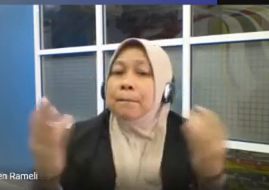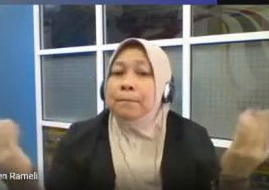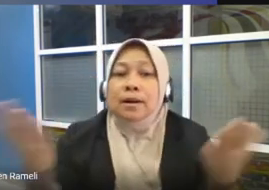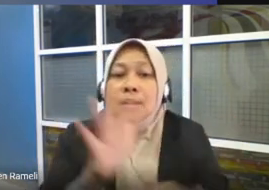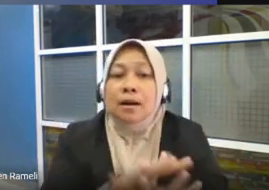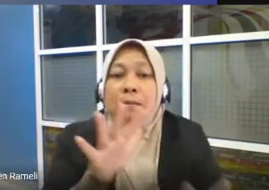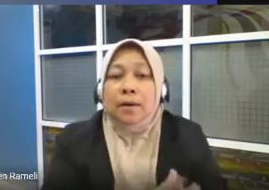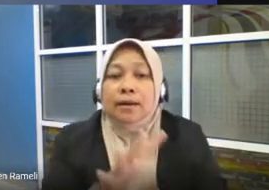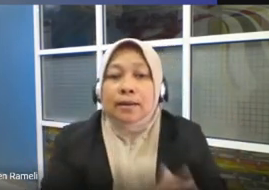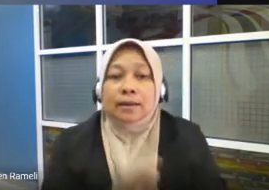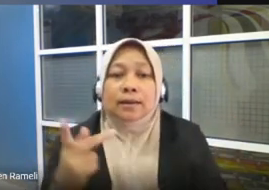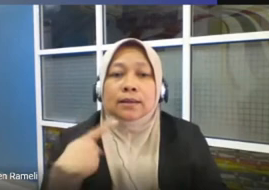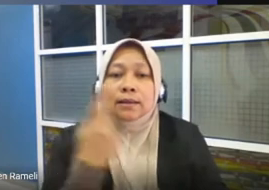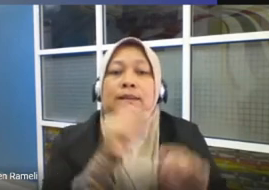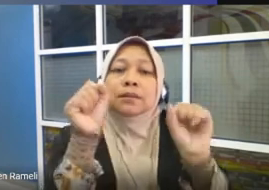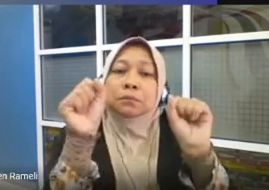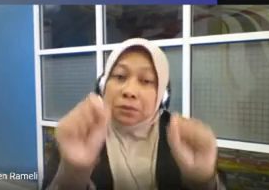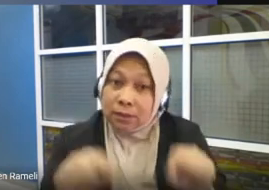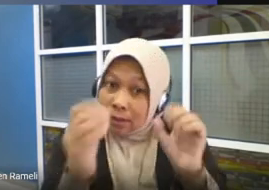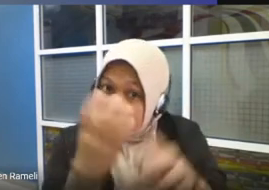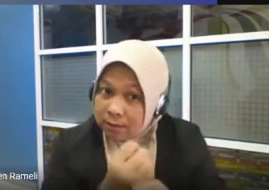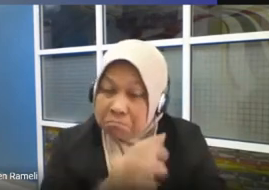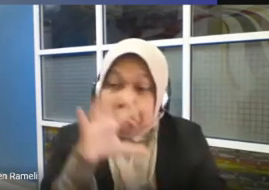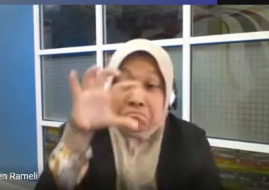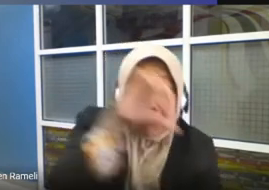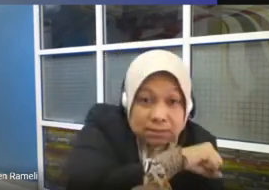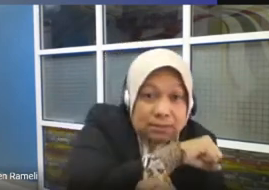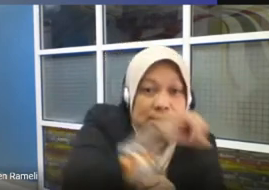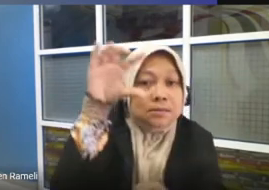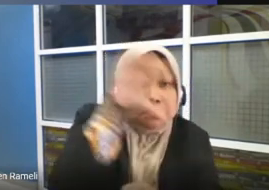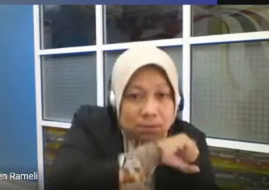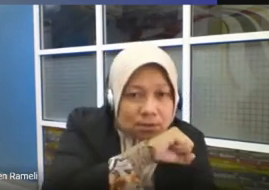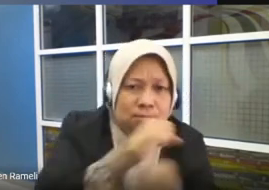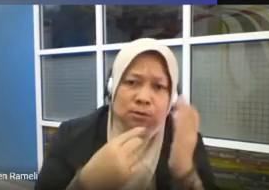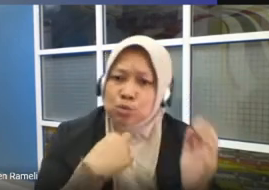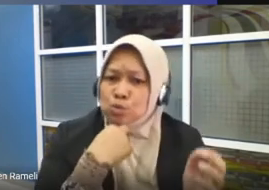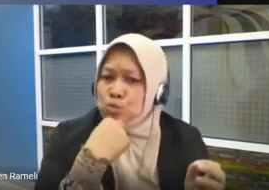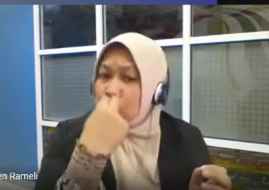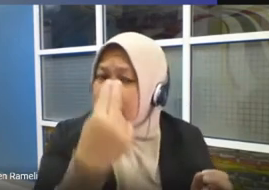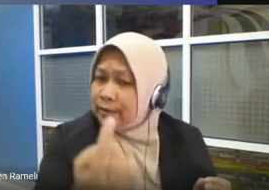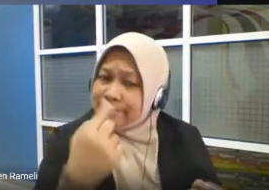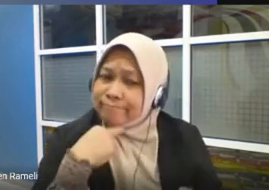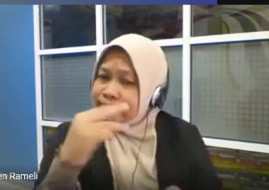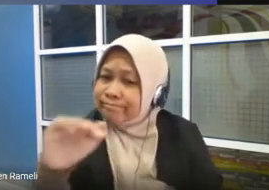kita yang mungkin terlepas pandang bahawa dengan